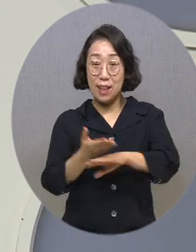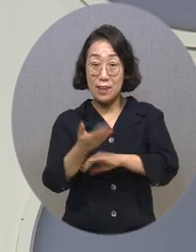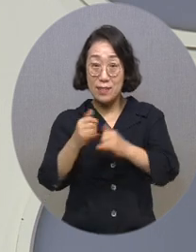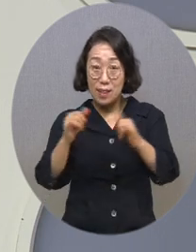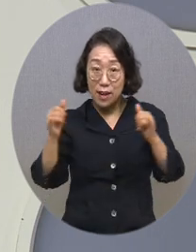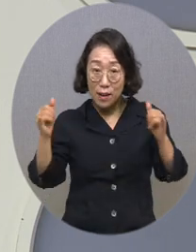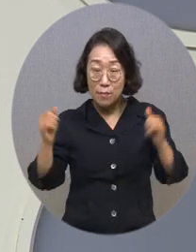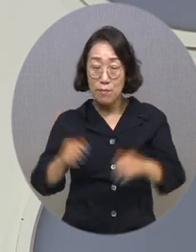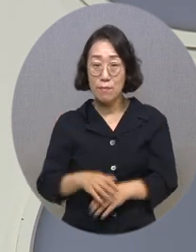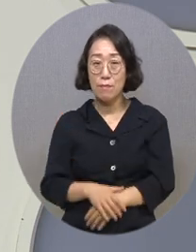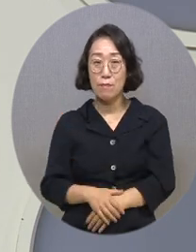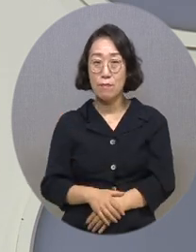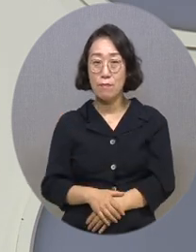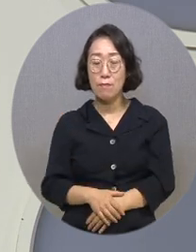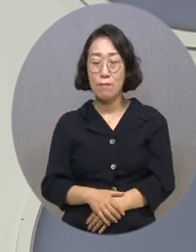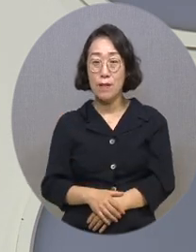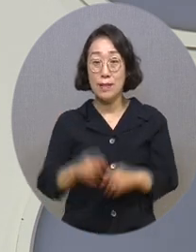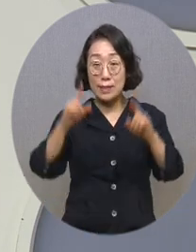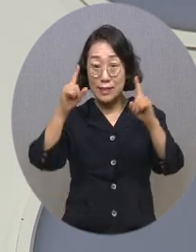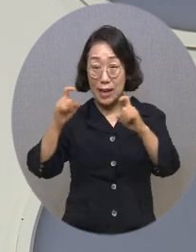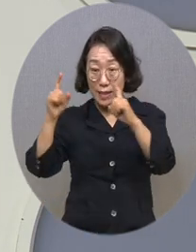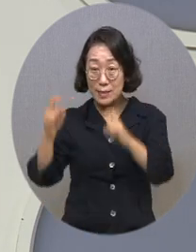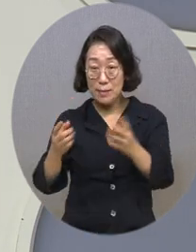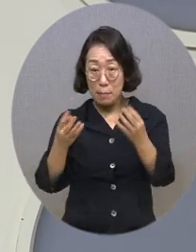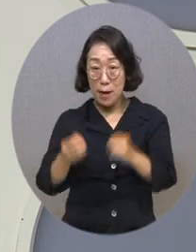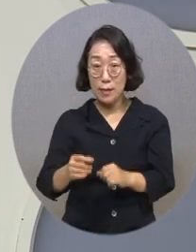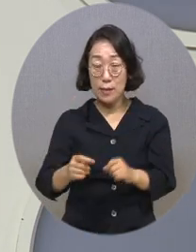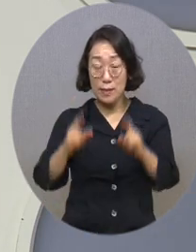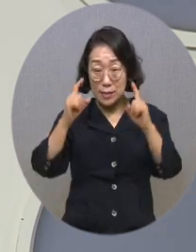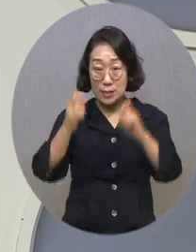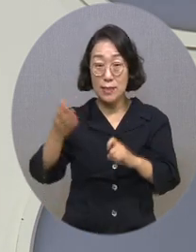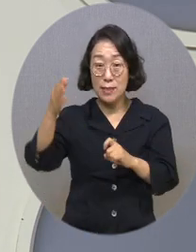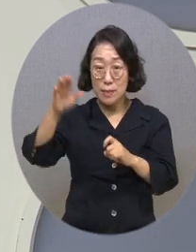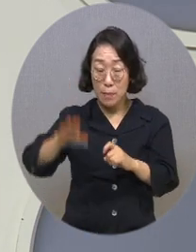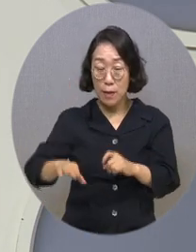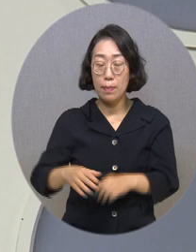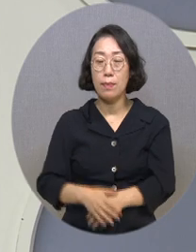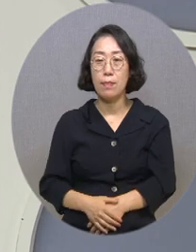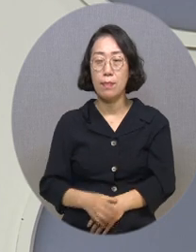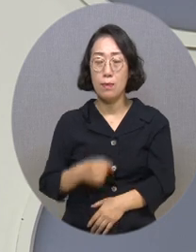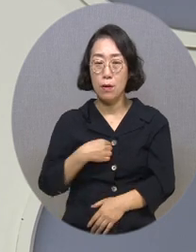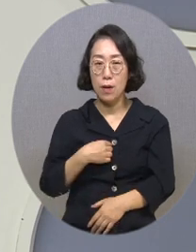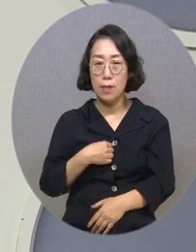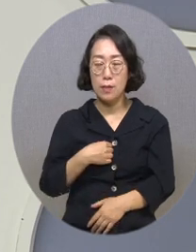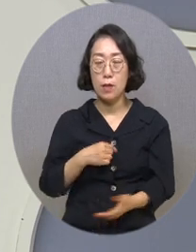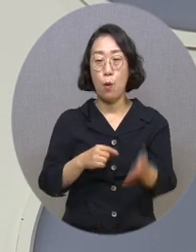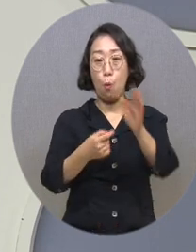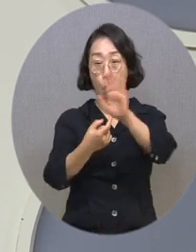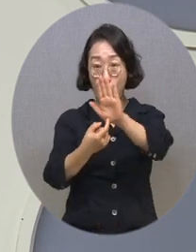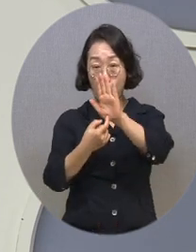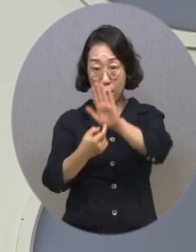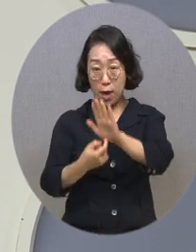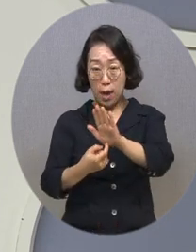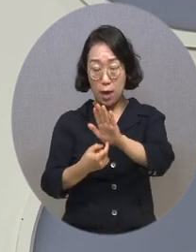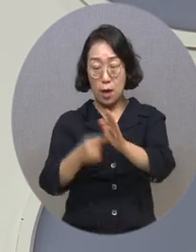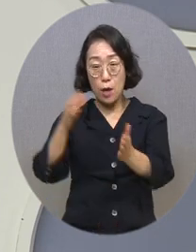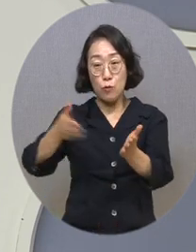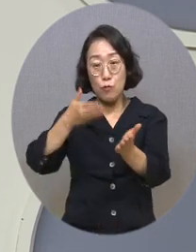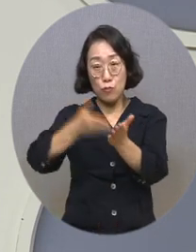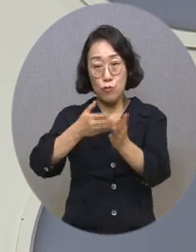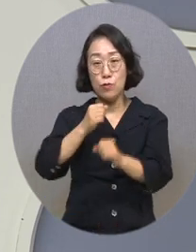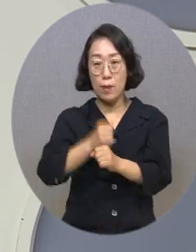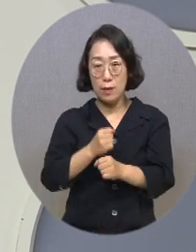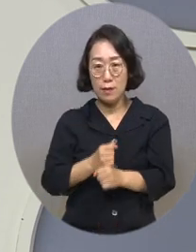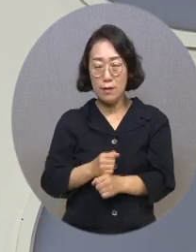있어요. 그래서 사진을 많이 찍지만 사진을 찍지만 저같이 공개하는 뉴스를 쓴다는 건 없죠.